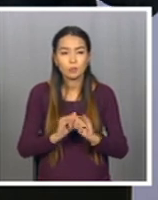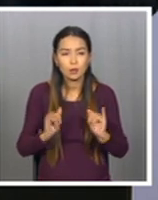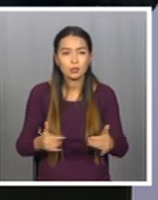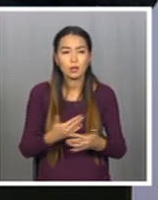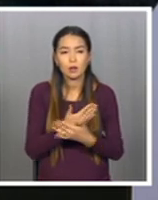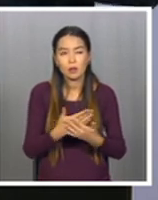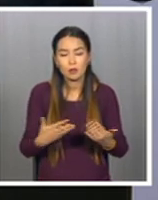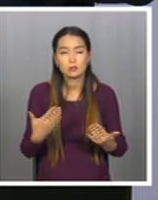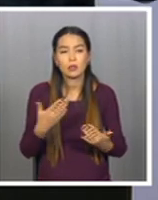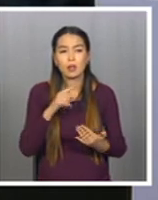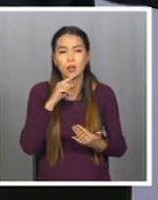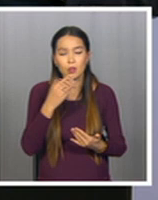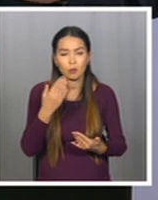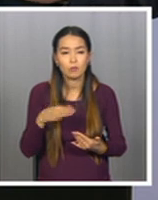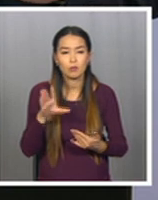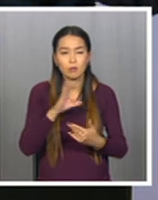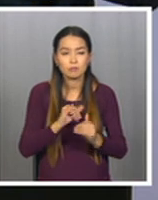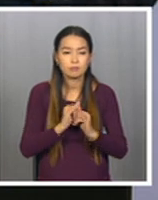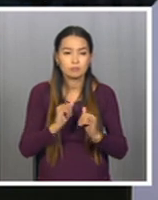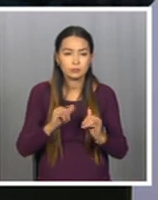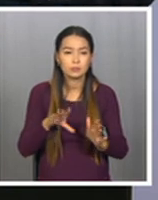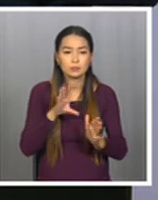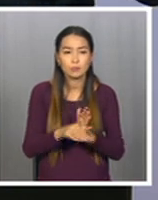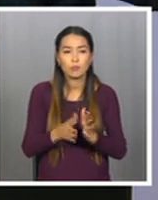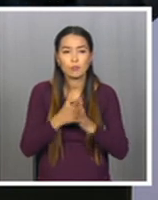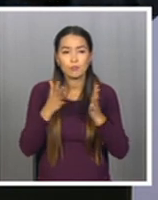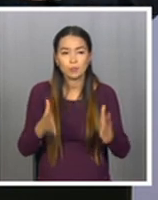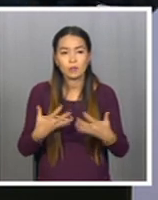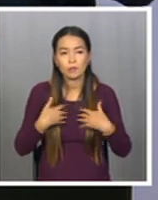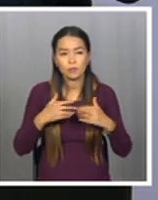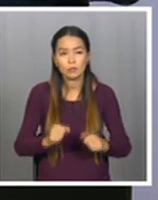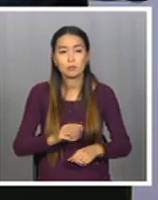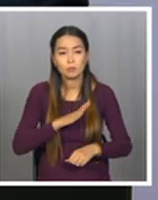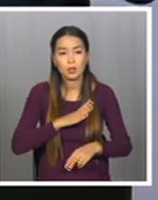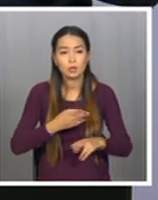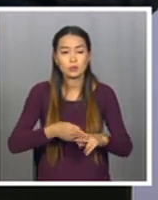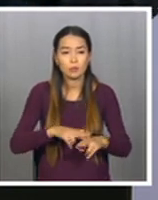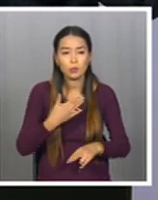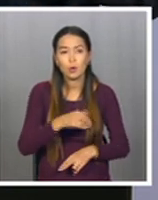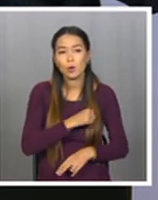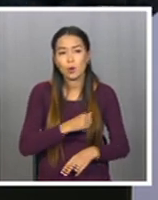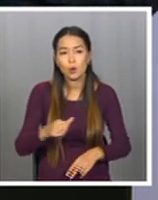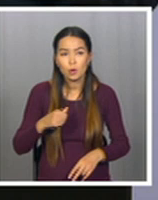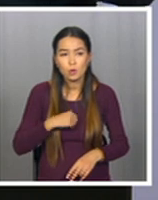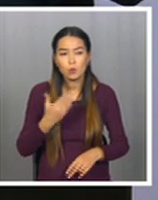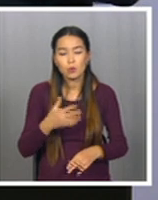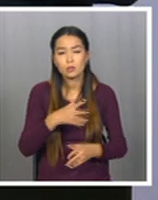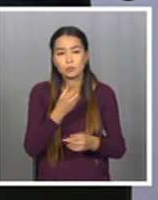модельдің қалыптасуына әсерін тигізді. Бүгінгі күні де бұл өзінің ірі жетістіктерін